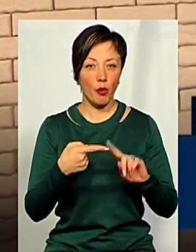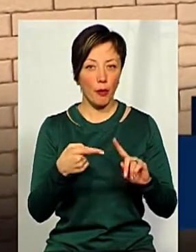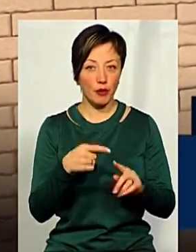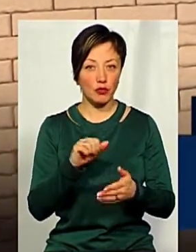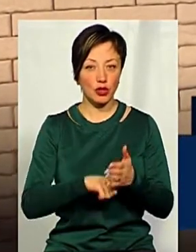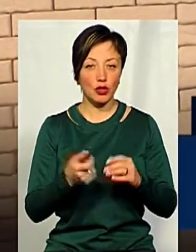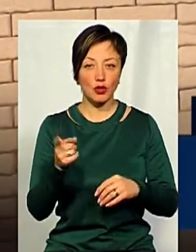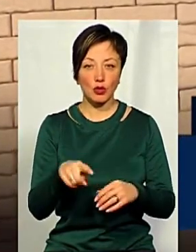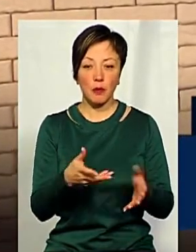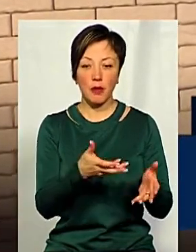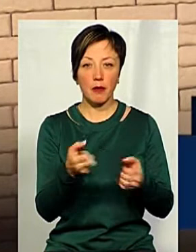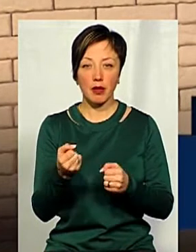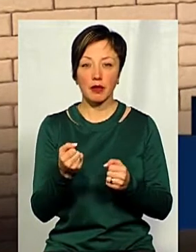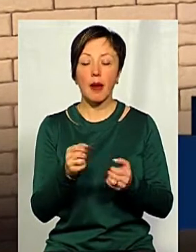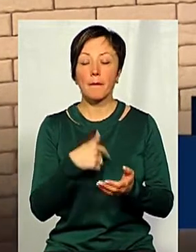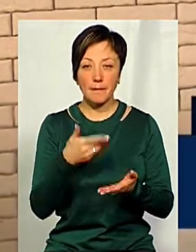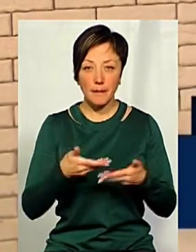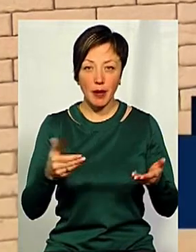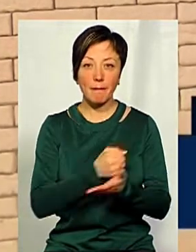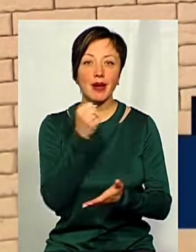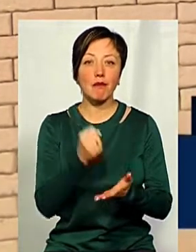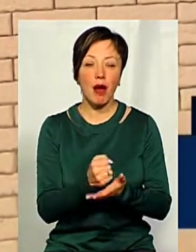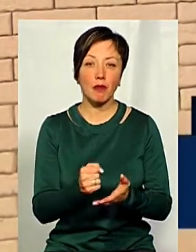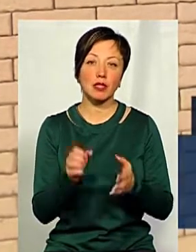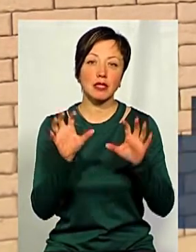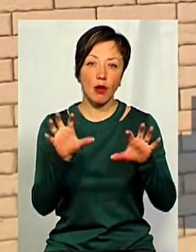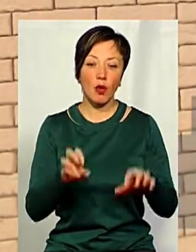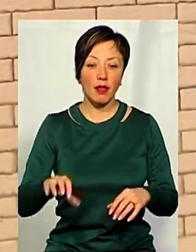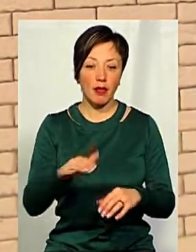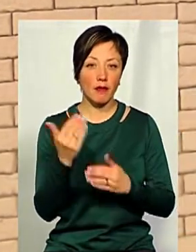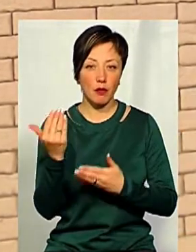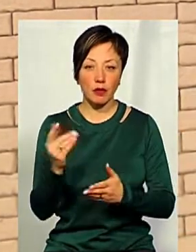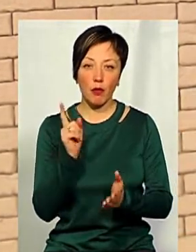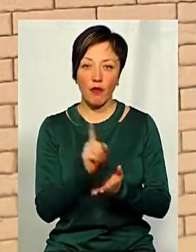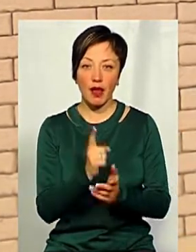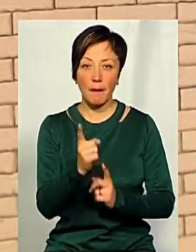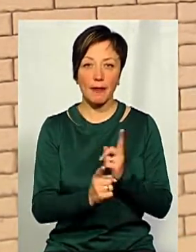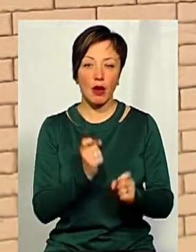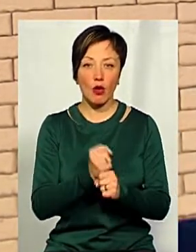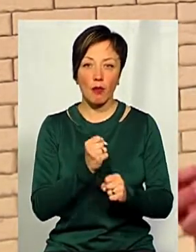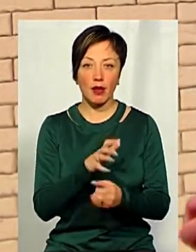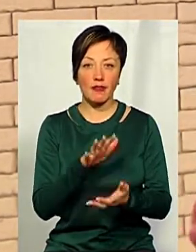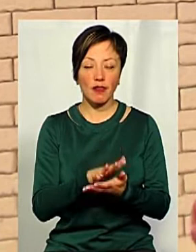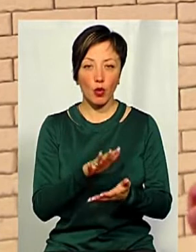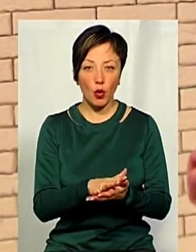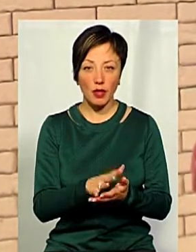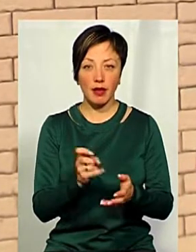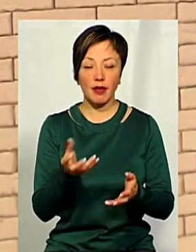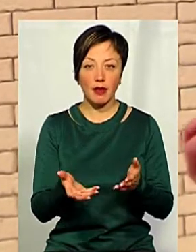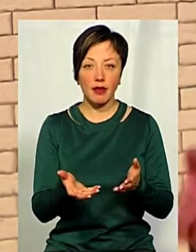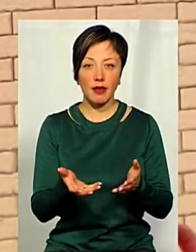ми приймаємо європейське законодавство, тобто ми повинні переробляти відходи і витягувати з